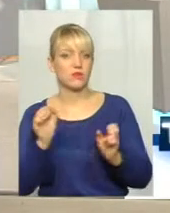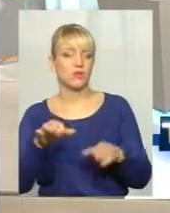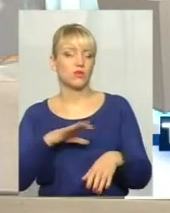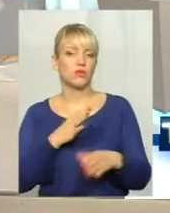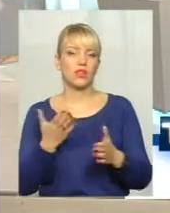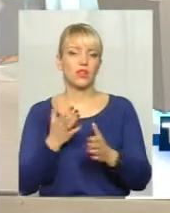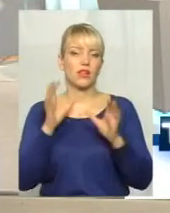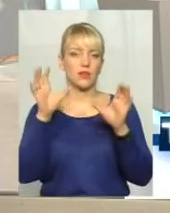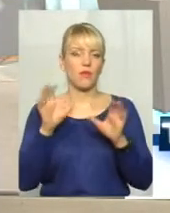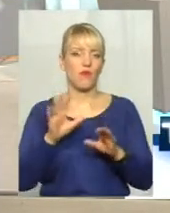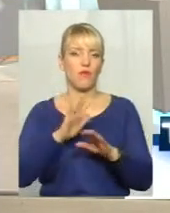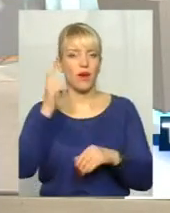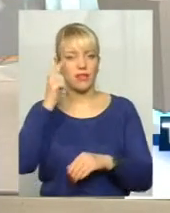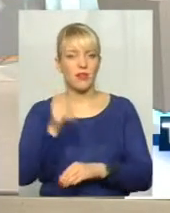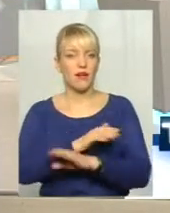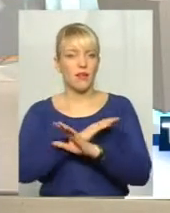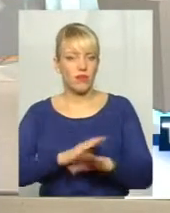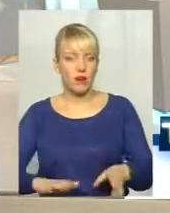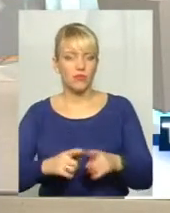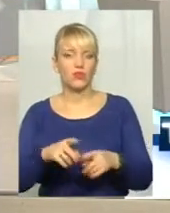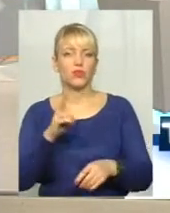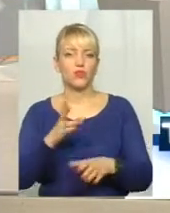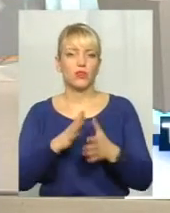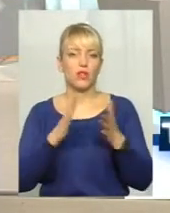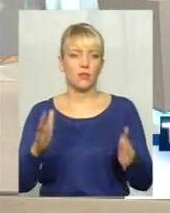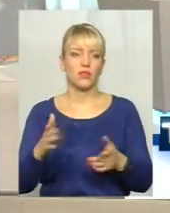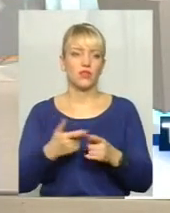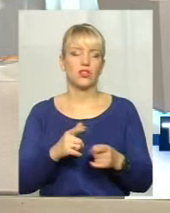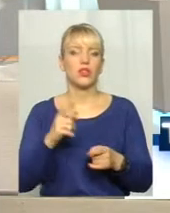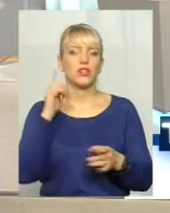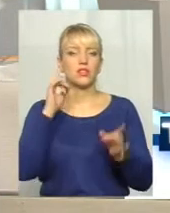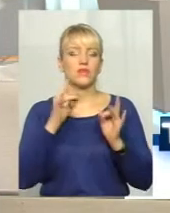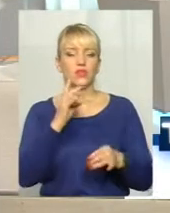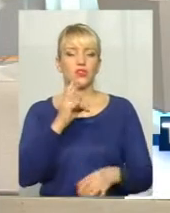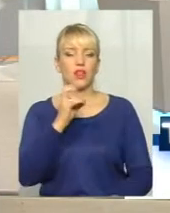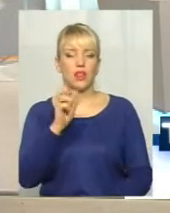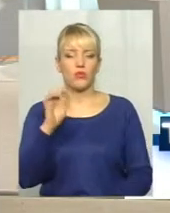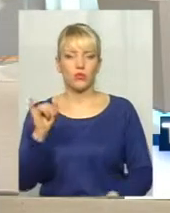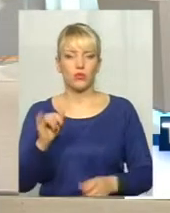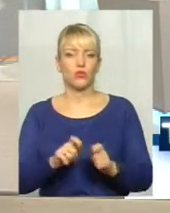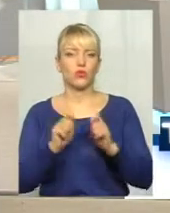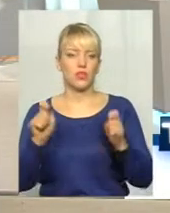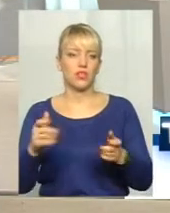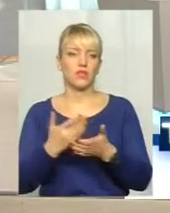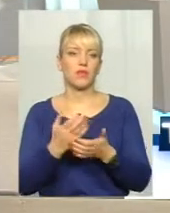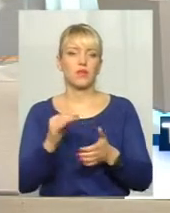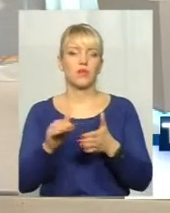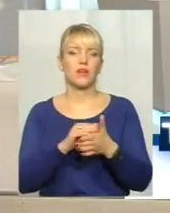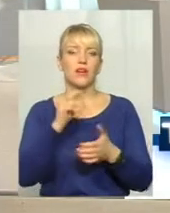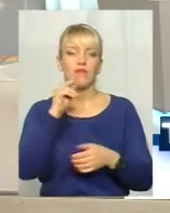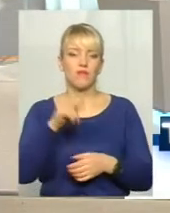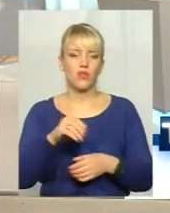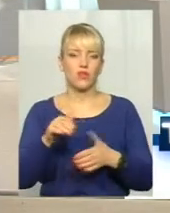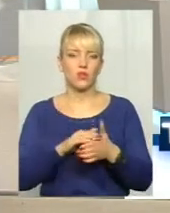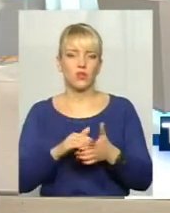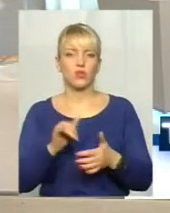правова неграмотність. Тому що найбільше хто звучить? Найбільше НАБУ там розкрило і прізвище там винуватця. НАБУ і винуватця. НАБУ і винуватця.